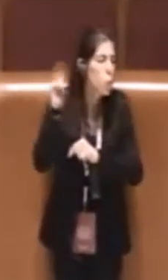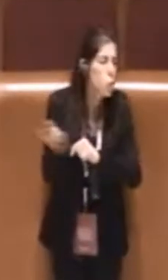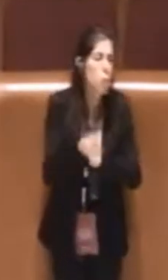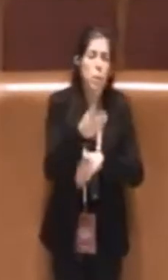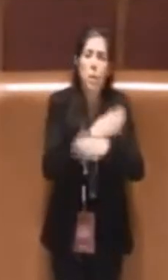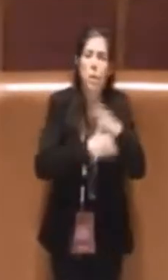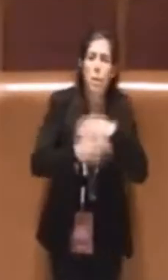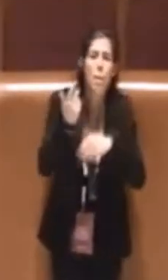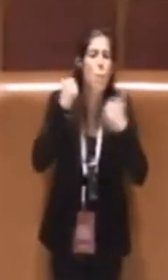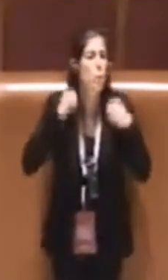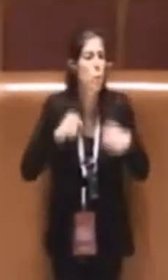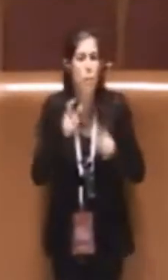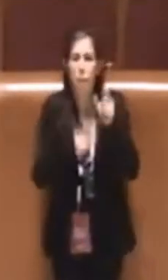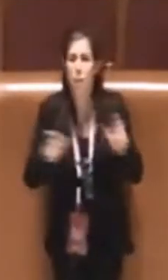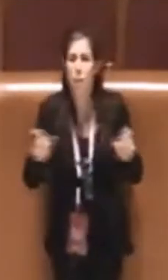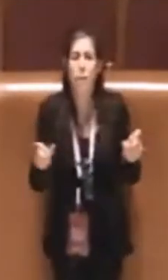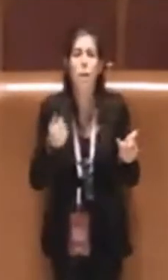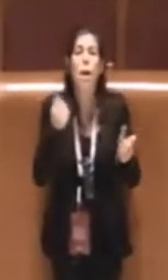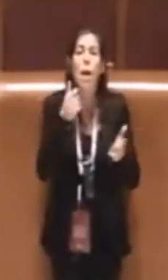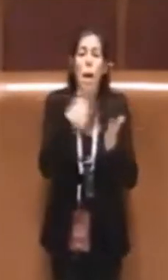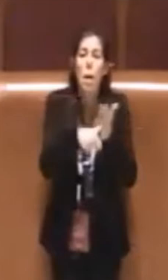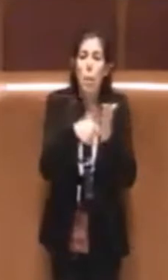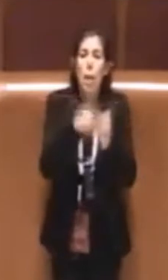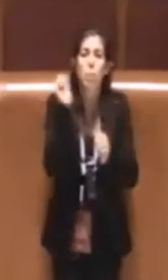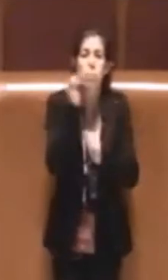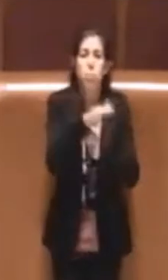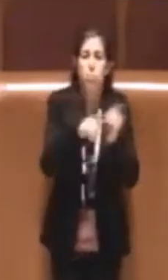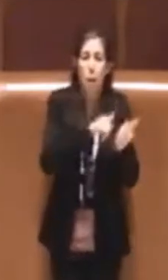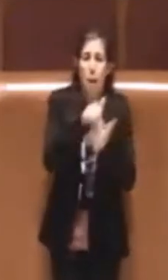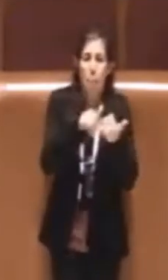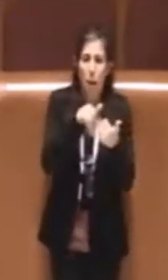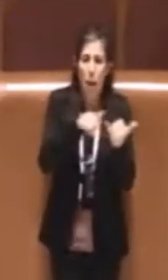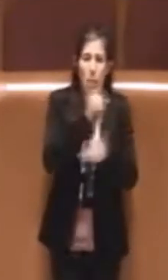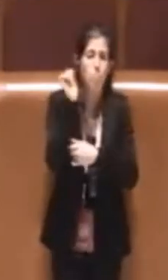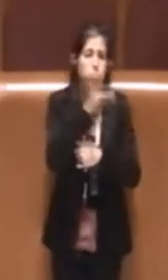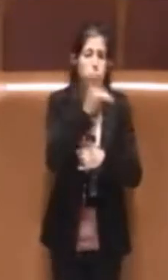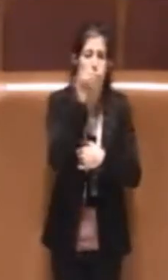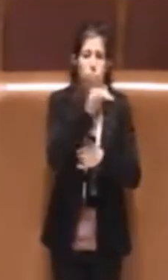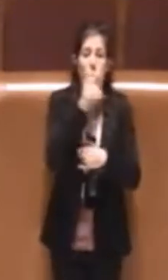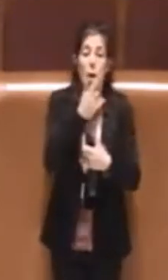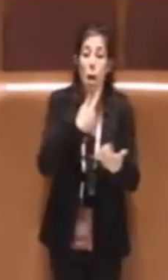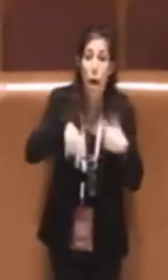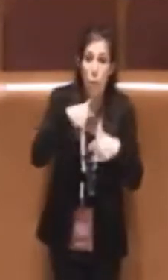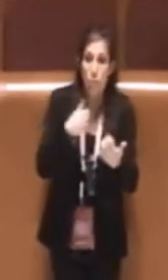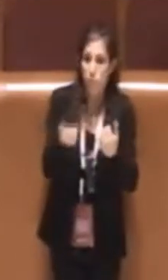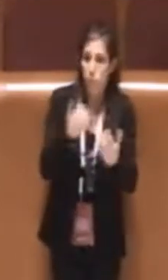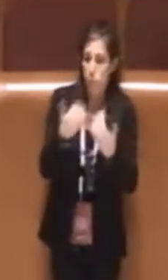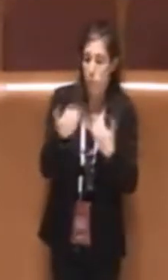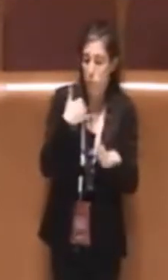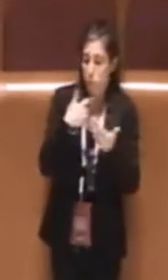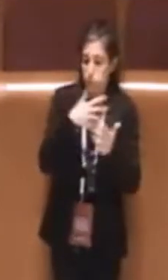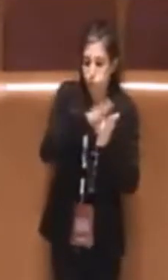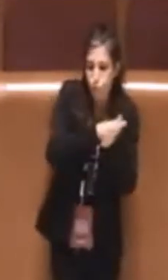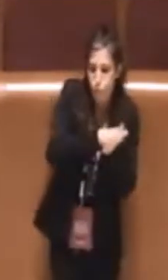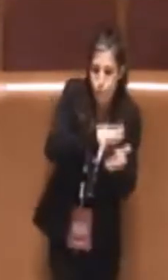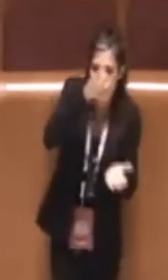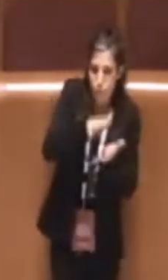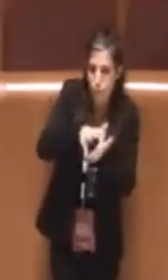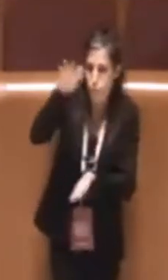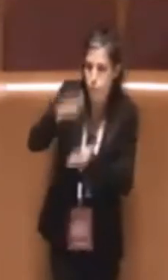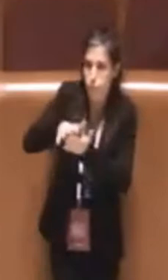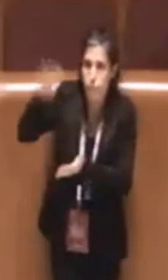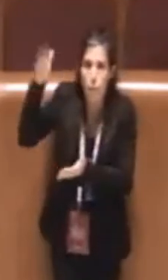di tutti i cittadini che vanno oltre le associazioni, oltre le consulte. Quindi non abbiamo preso solo quelli di contributi, ma anche molti